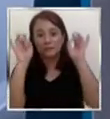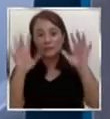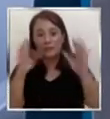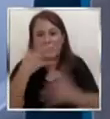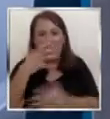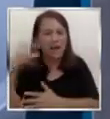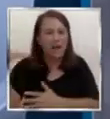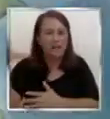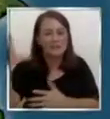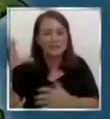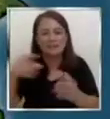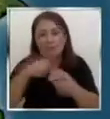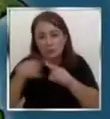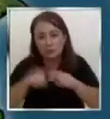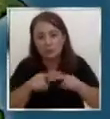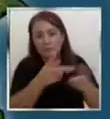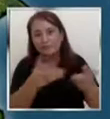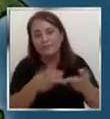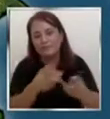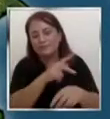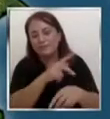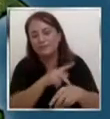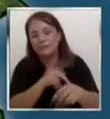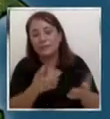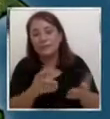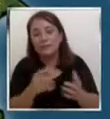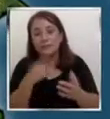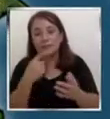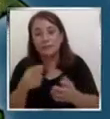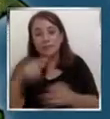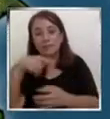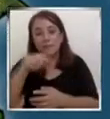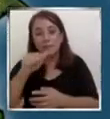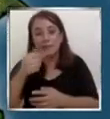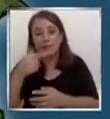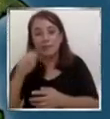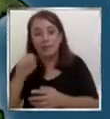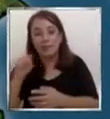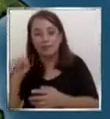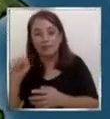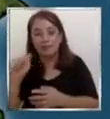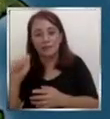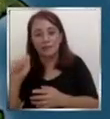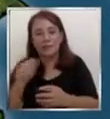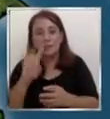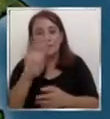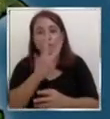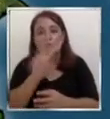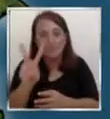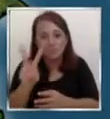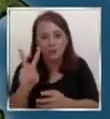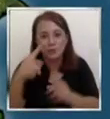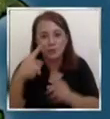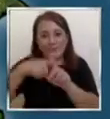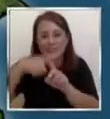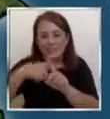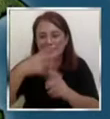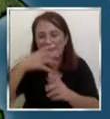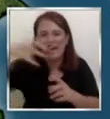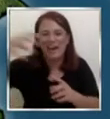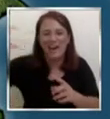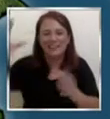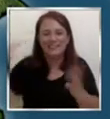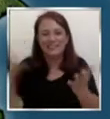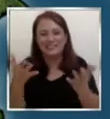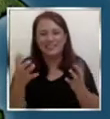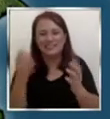sa ilang lugar sa bansa. Ayon po sa PAGASA, naitala ang 42 degrees Celsius na init factor o damang init sa Science